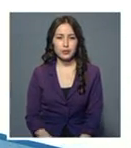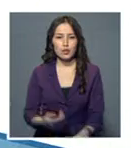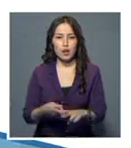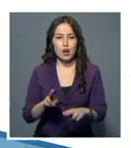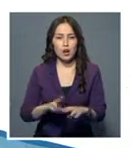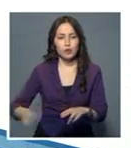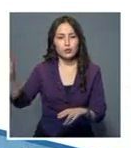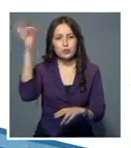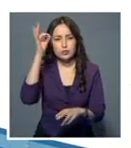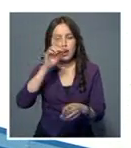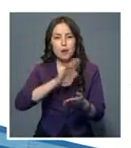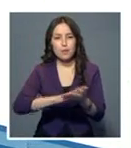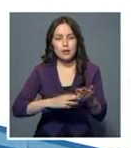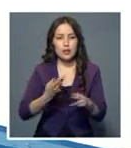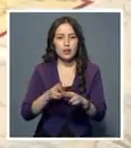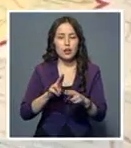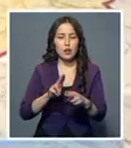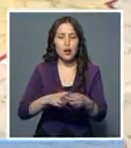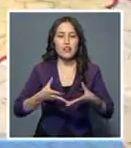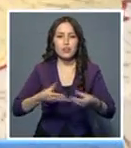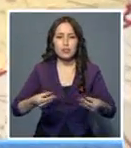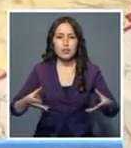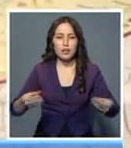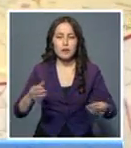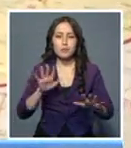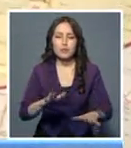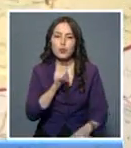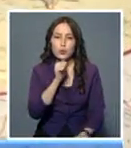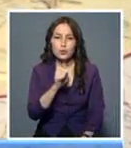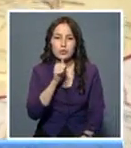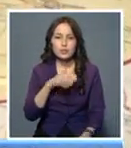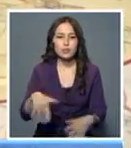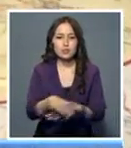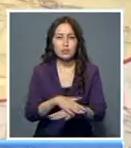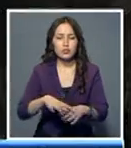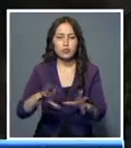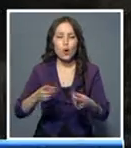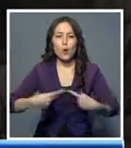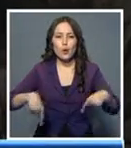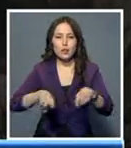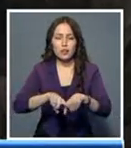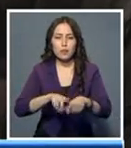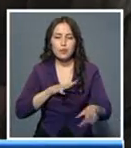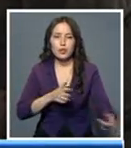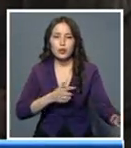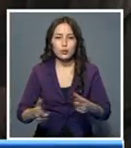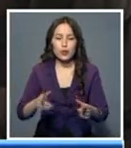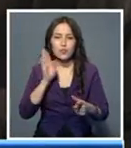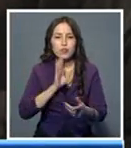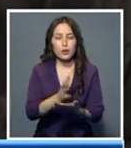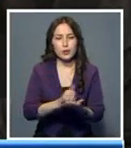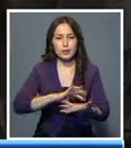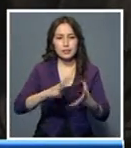Ептеп еске түсірейік. Көктемі кеш, қысы ұзақ Қостанайда құзырлы органдар тасқынға көп дайындалды. Су қоймалары түгелдерлік